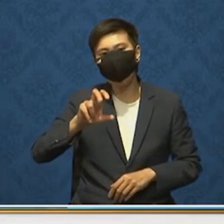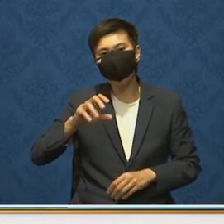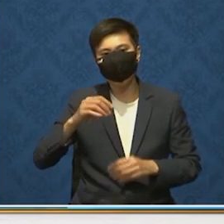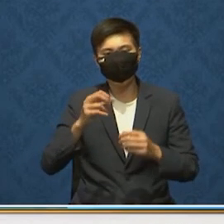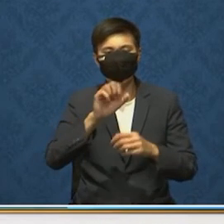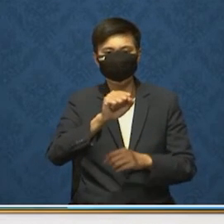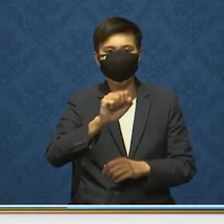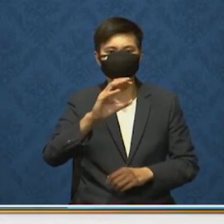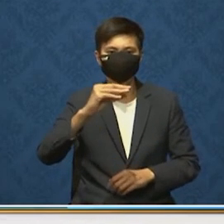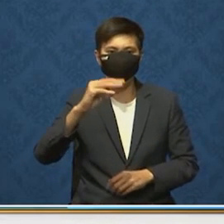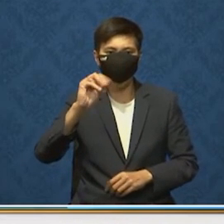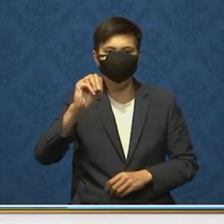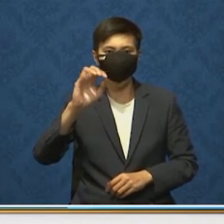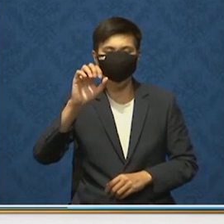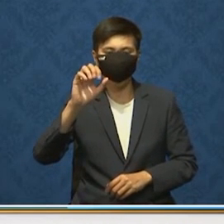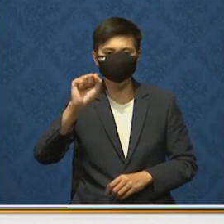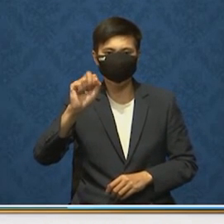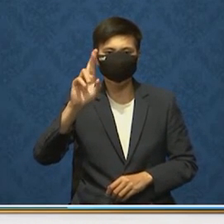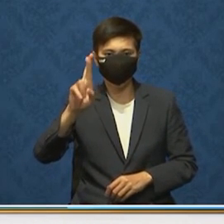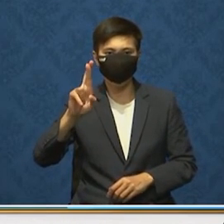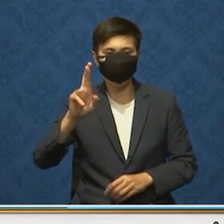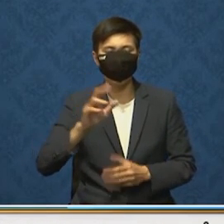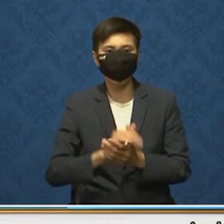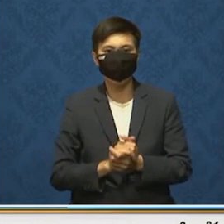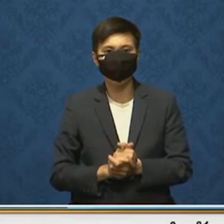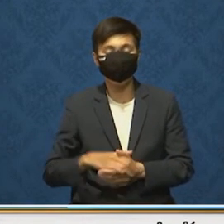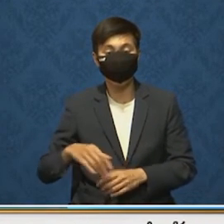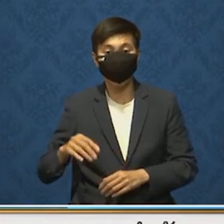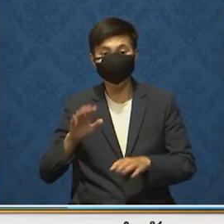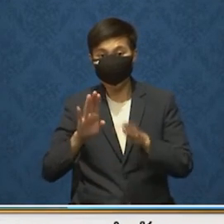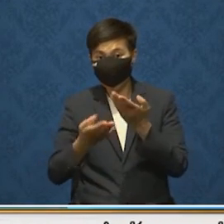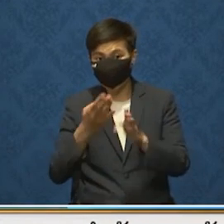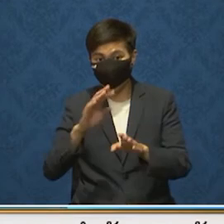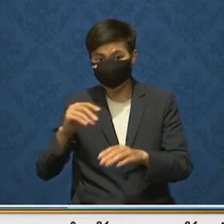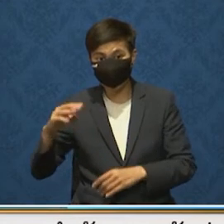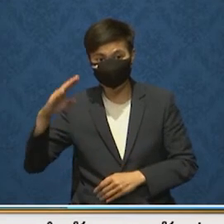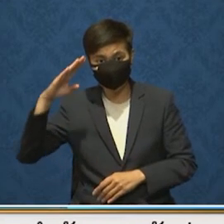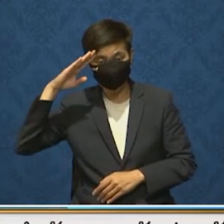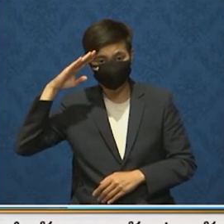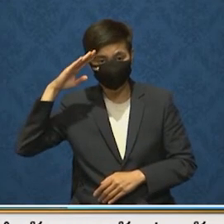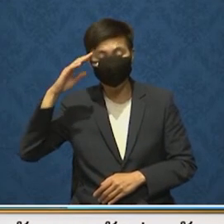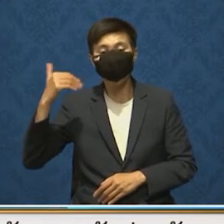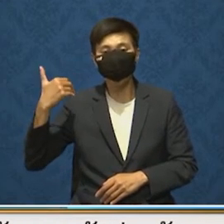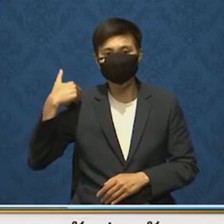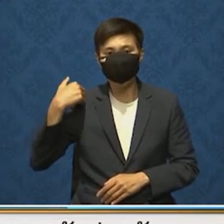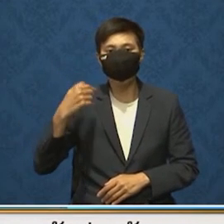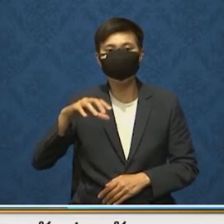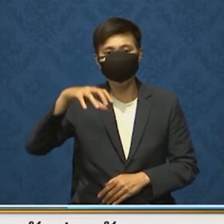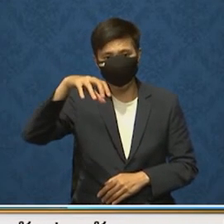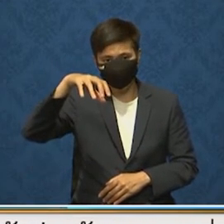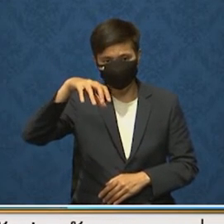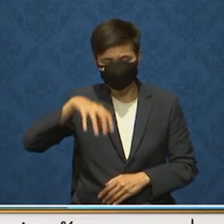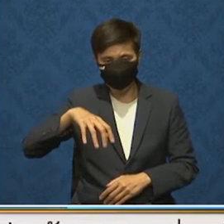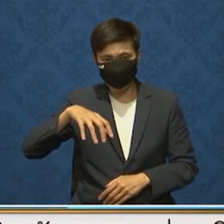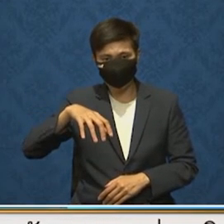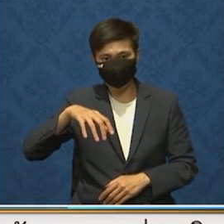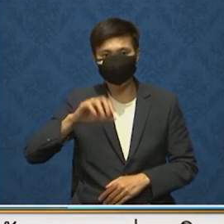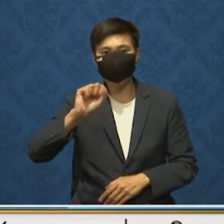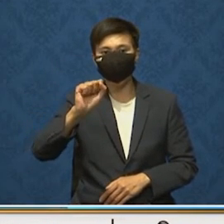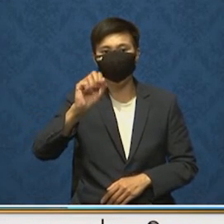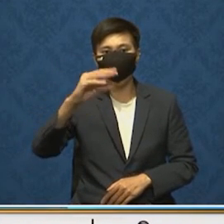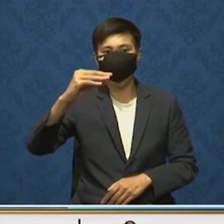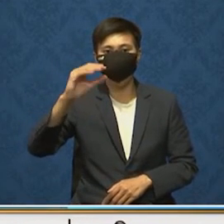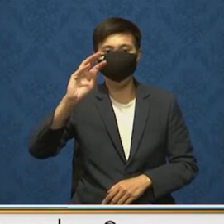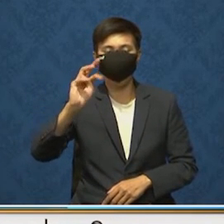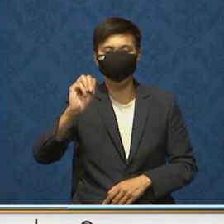บหวงตงสินถามาเกลียบเที่วกัตำลวดผมมีเพรงแค่ 1 สโมสรแล้็ต้องหาเงินส้างเอง